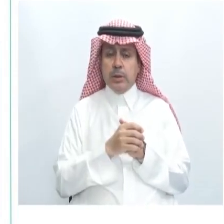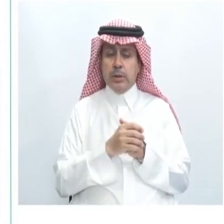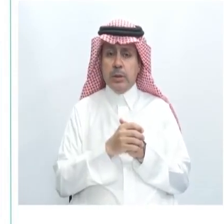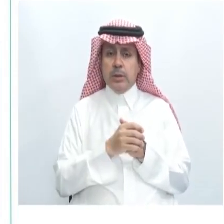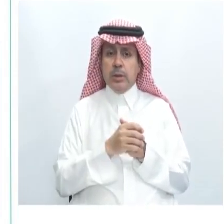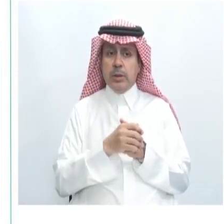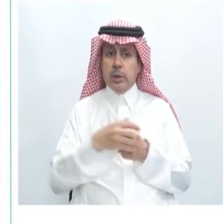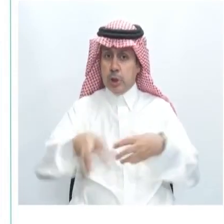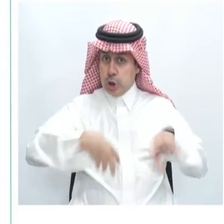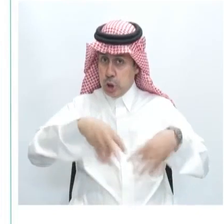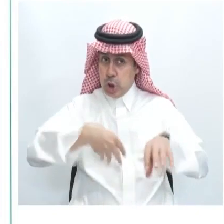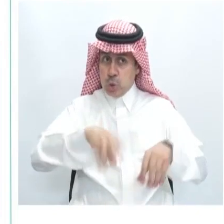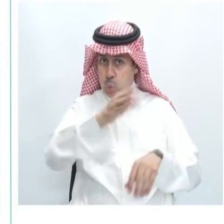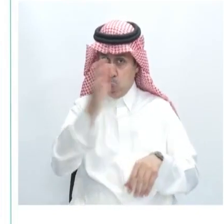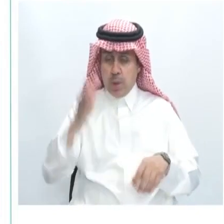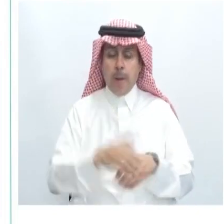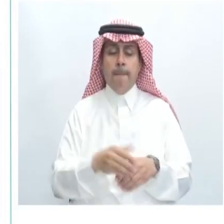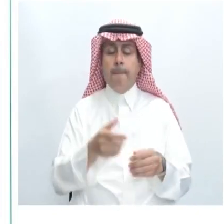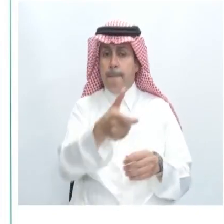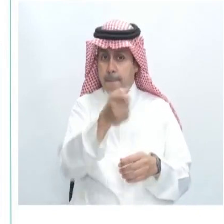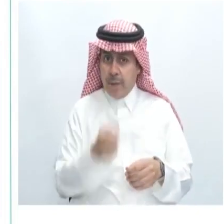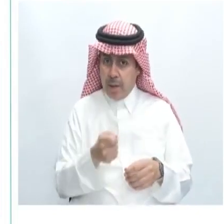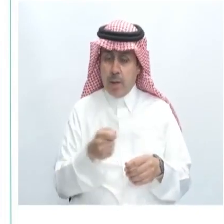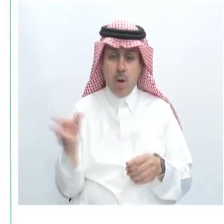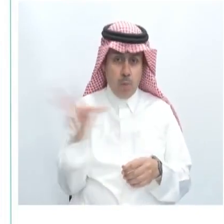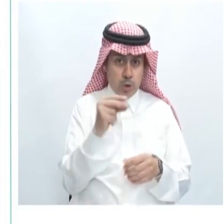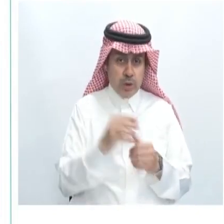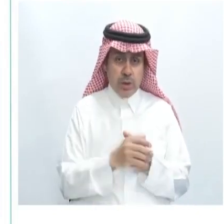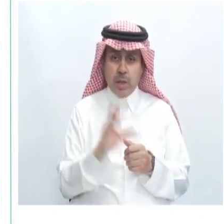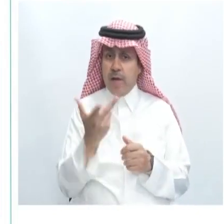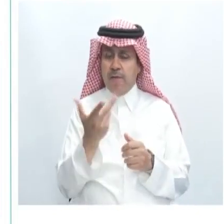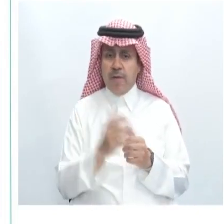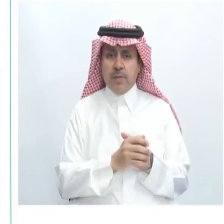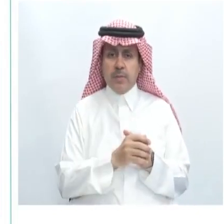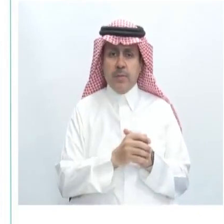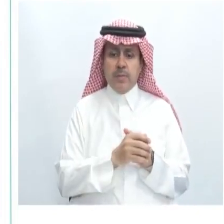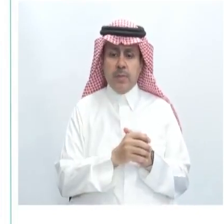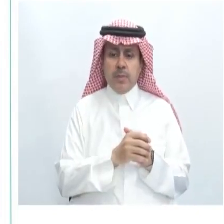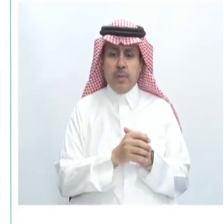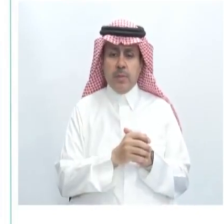التسويق يسهل علينا بيع المنتجات كيف يتم ذلك